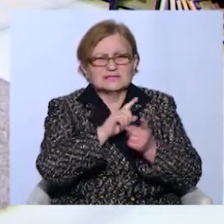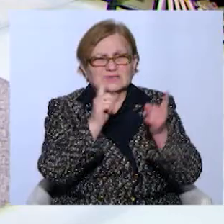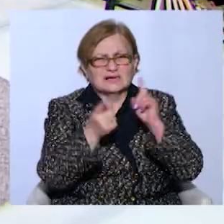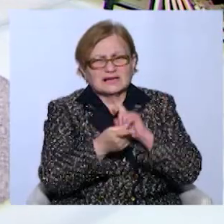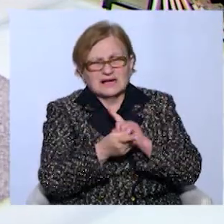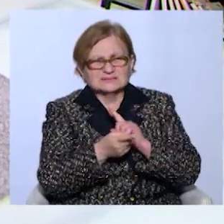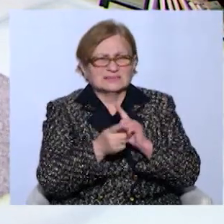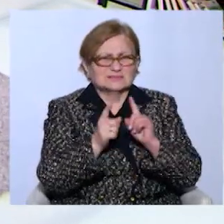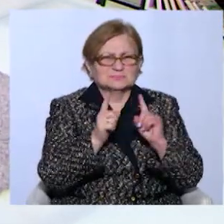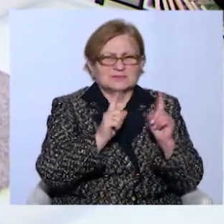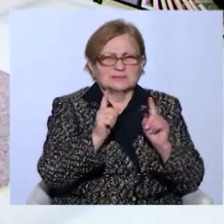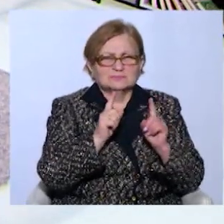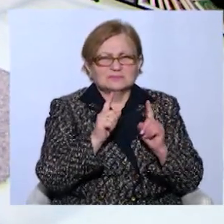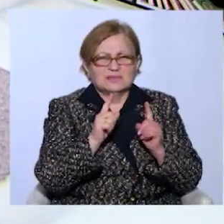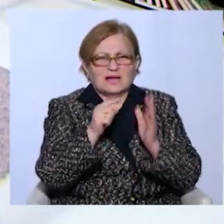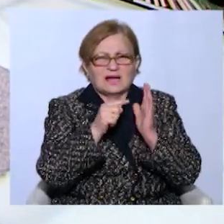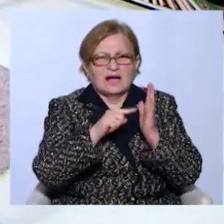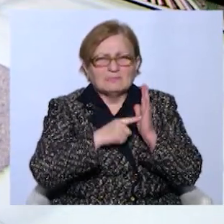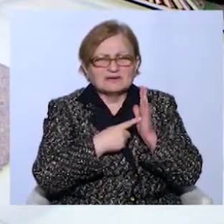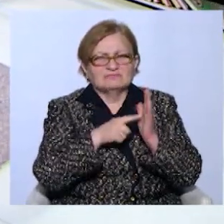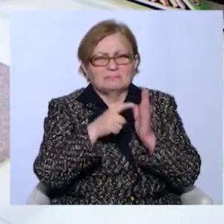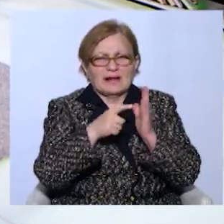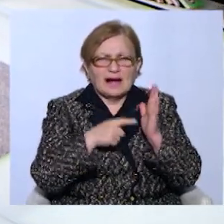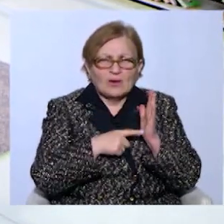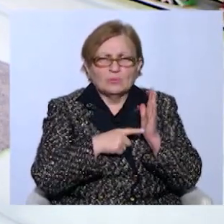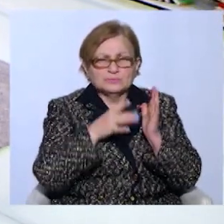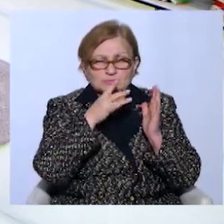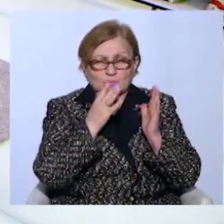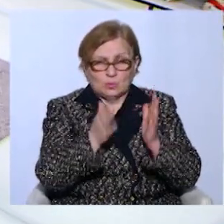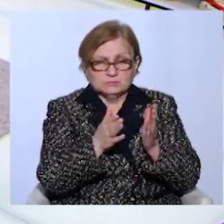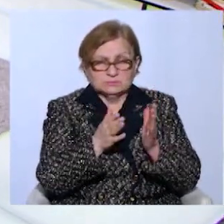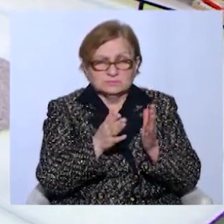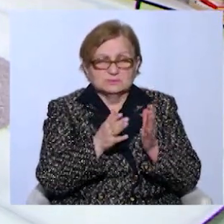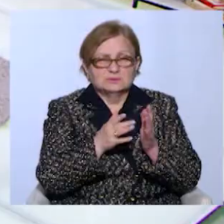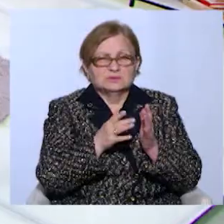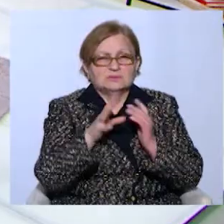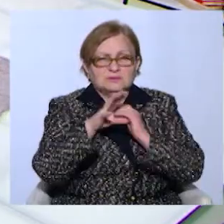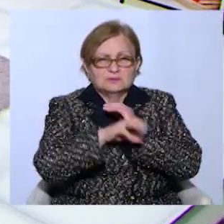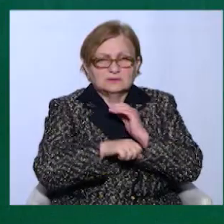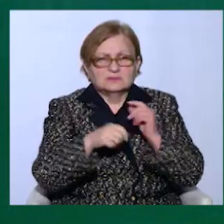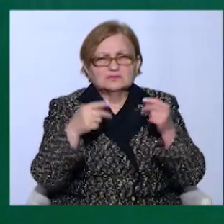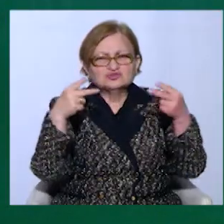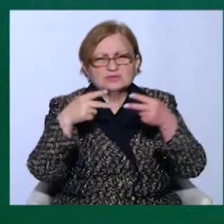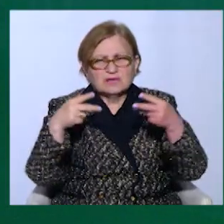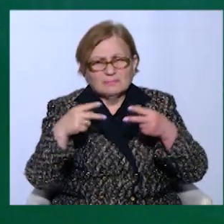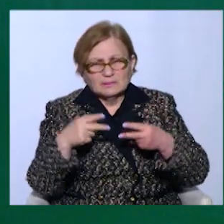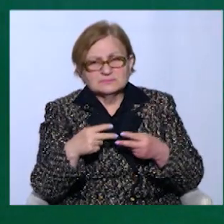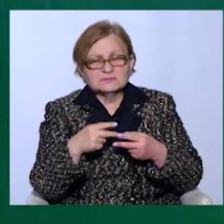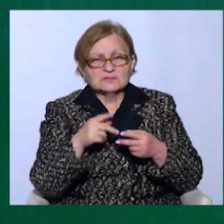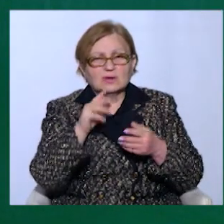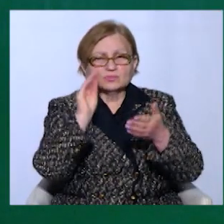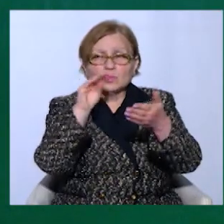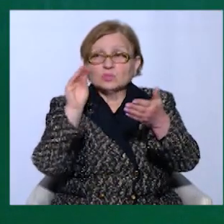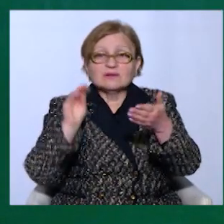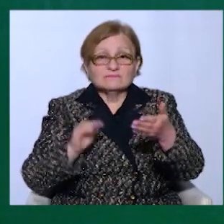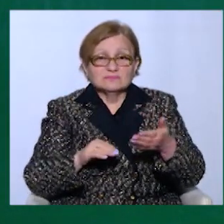ანუ გარდაქმნაში რა ეგულისხმება, გამრავლება, გაყოფა, რაღაცა ლოგიკური დასკვნის გაკეთება და შესაბამისად იმის დაწერა, გესმით რას